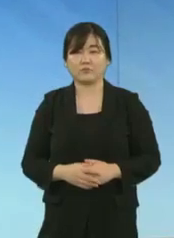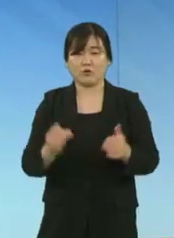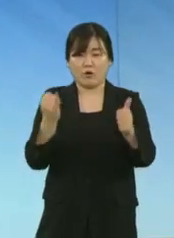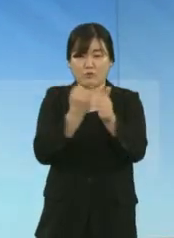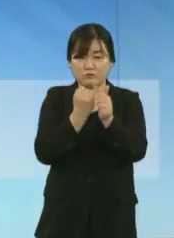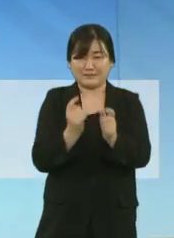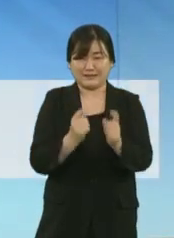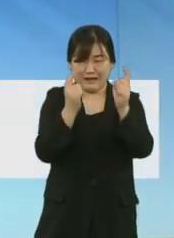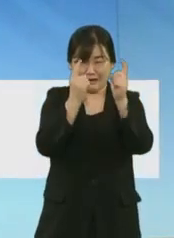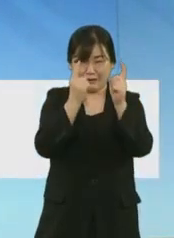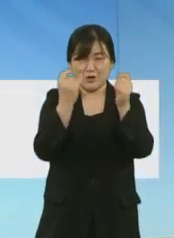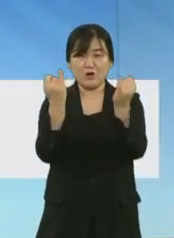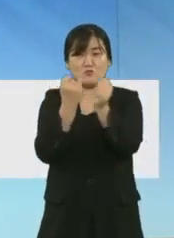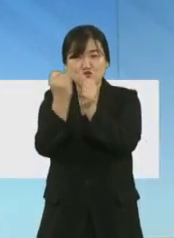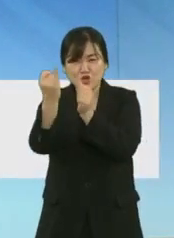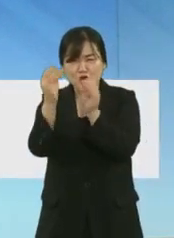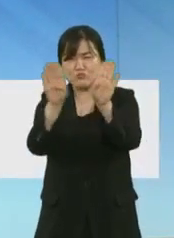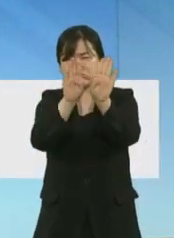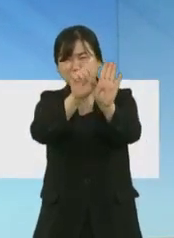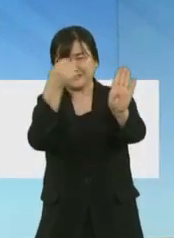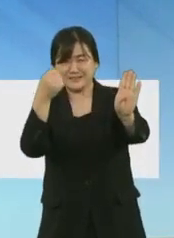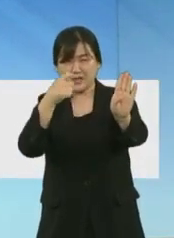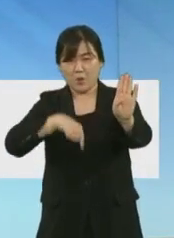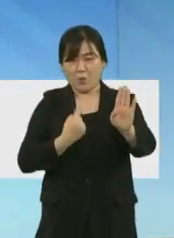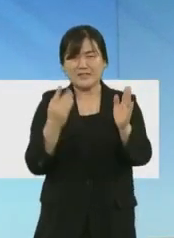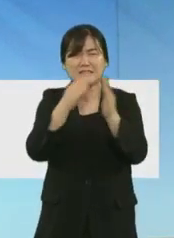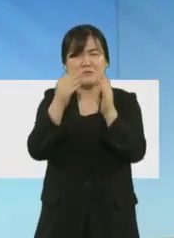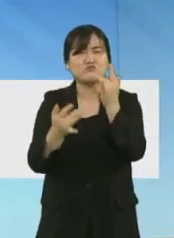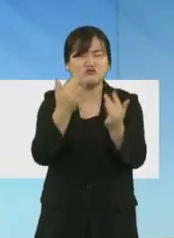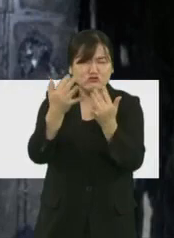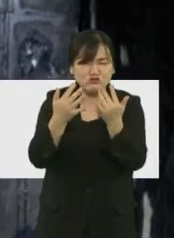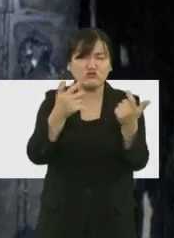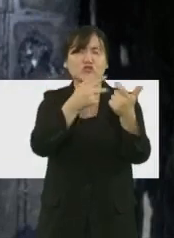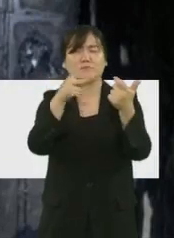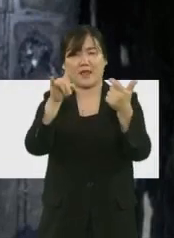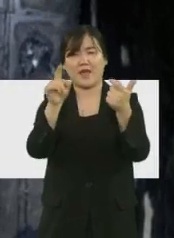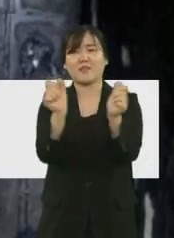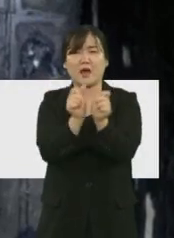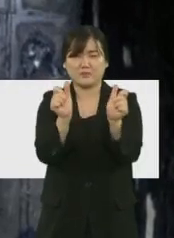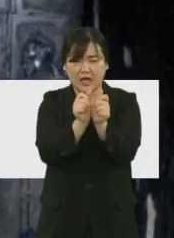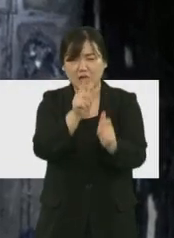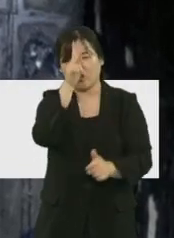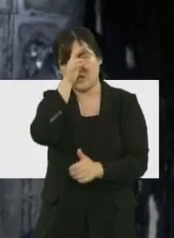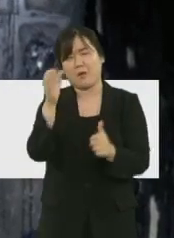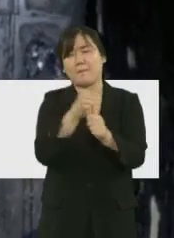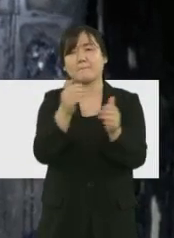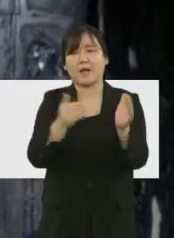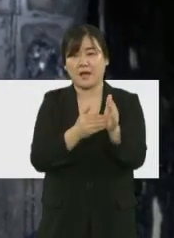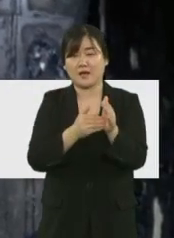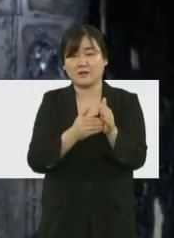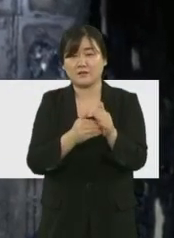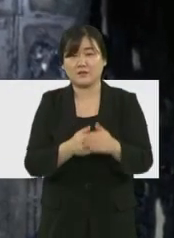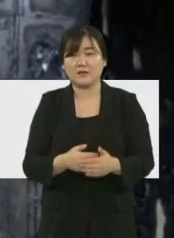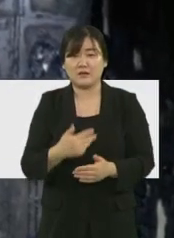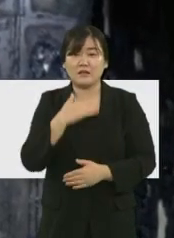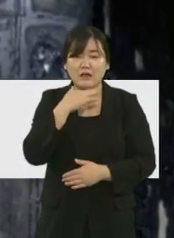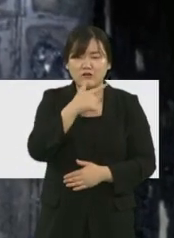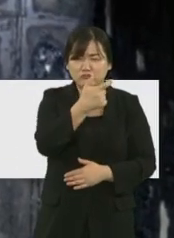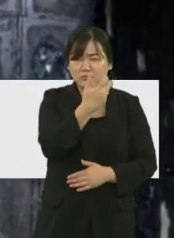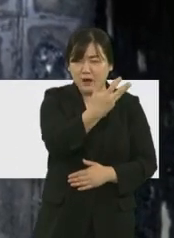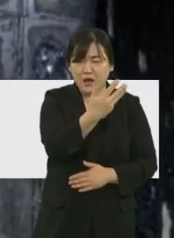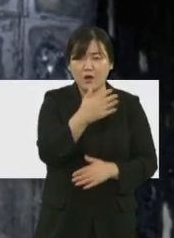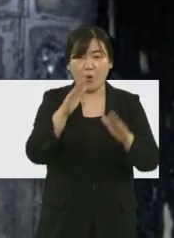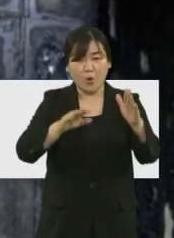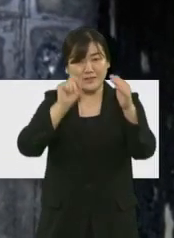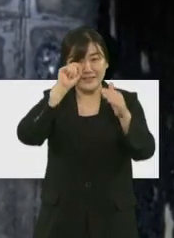부부싸움 뒤 아내가 문을 열어주지 않자 자신의 집에 불을 지른 60대 남성이 경찰에 붙잡혔습니다 68 싸 a